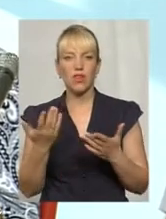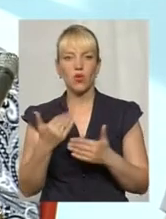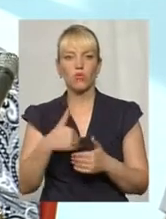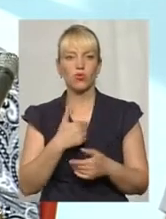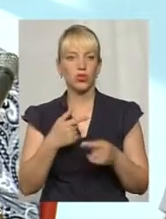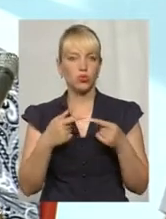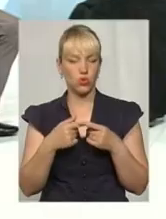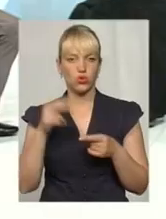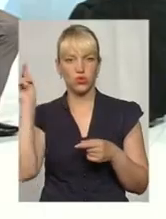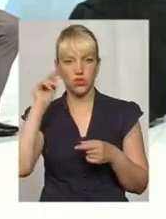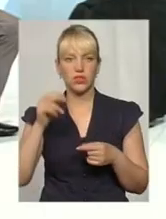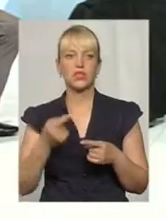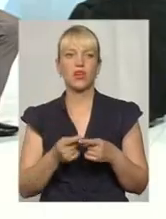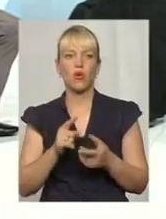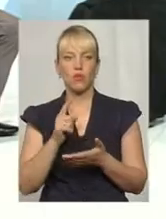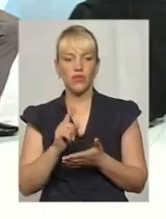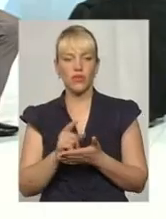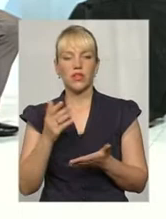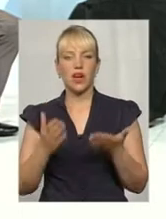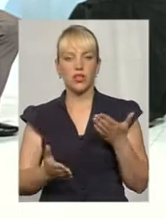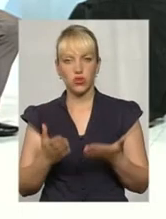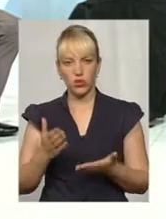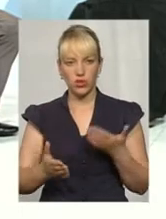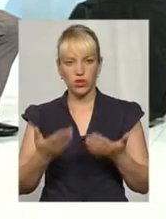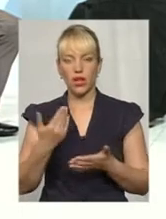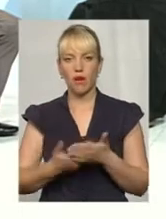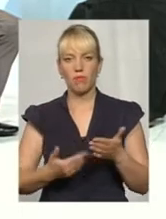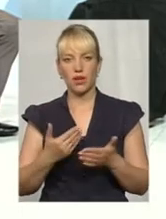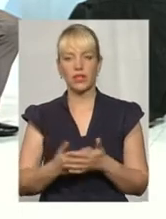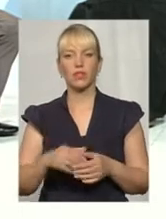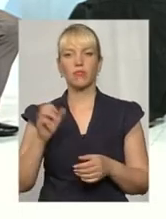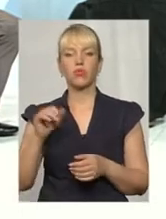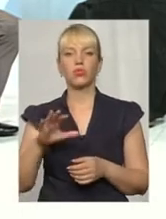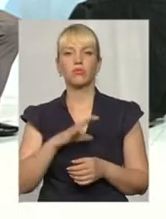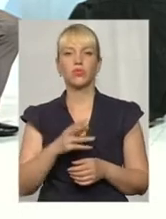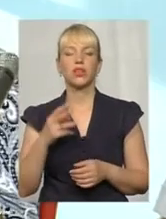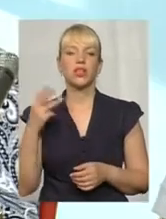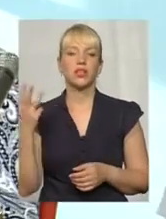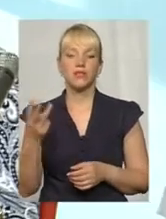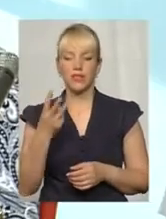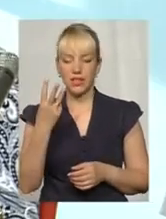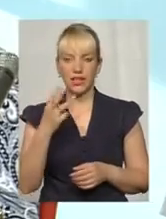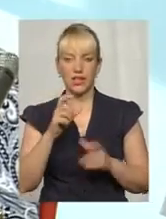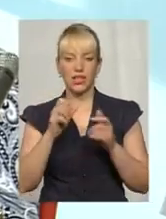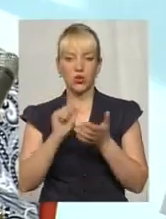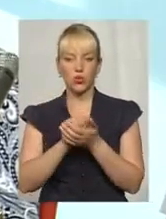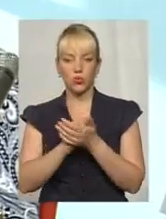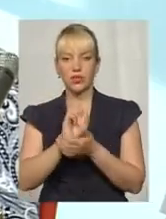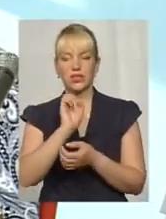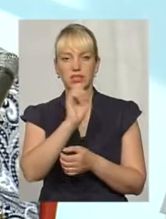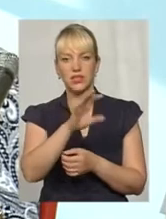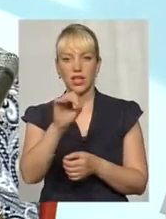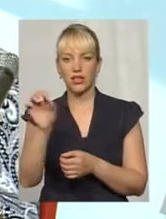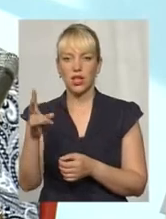Так, обов'язково. Якщо вона, наприклад, може і в трьох одночасно здати, але відповідно до